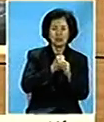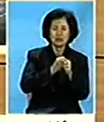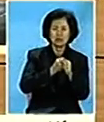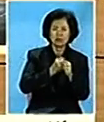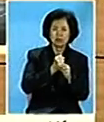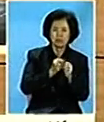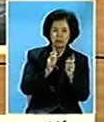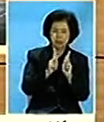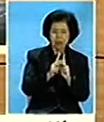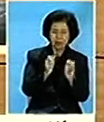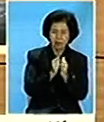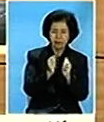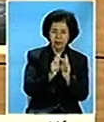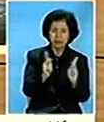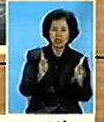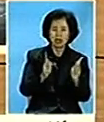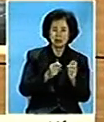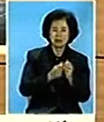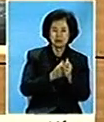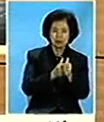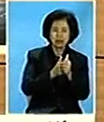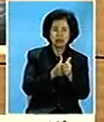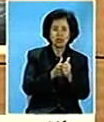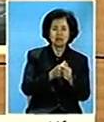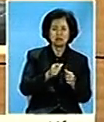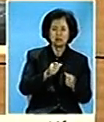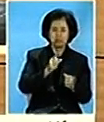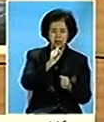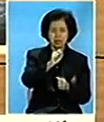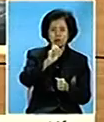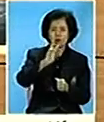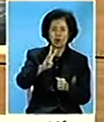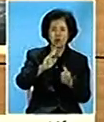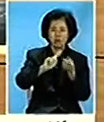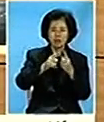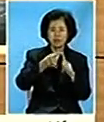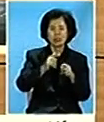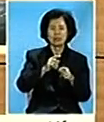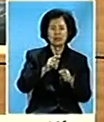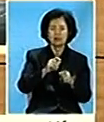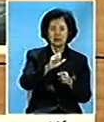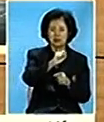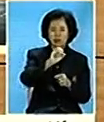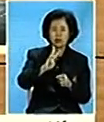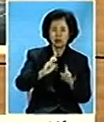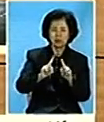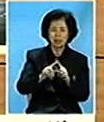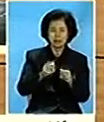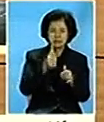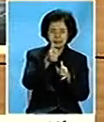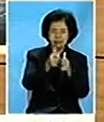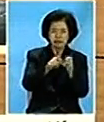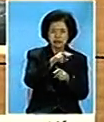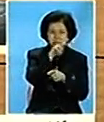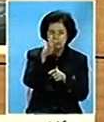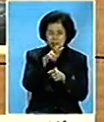างกับอนุกรรมการบ้างโดยส่วนตัวในฐานะสว.บ้างกับเพื่อนสว.พันตำรวจเอกสนธยาแสงเผ่าบ้างเป็นครั้งเป็นคราว